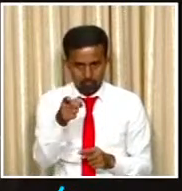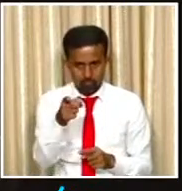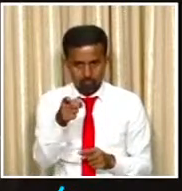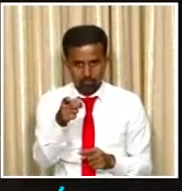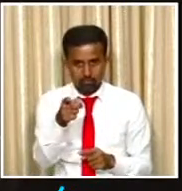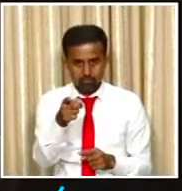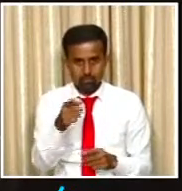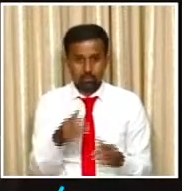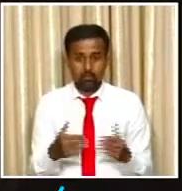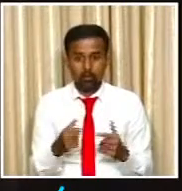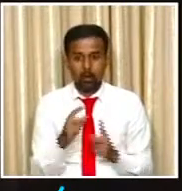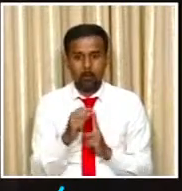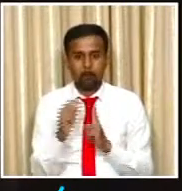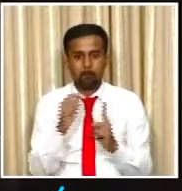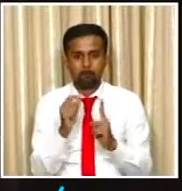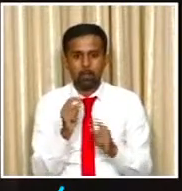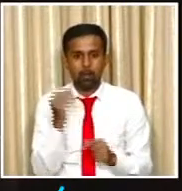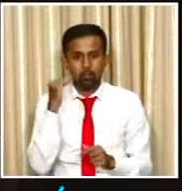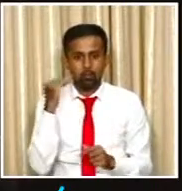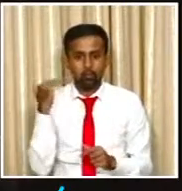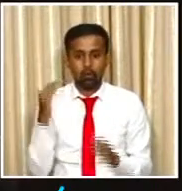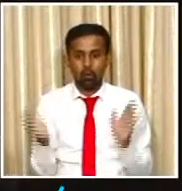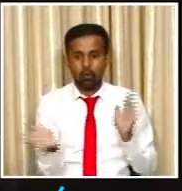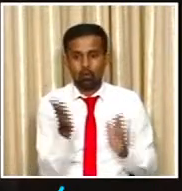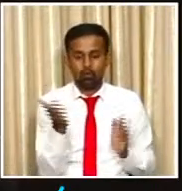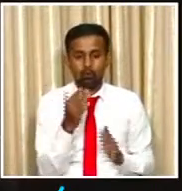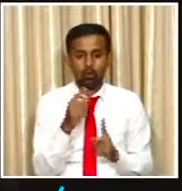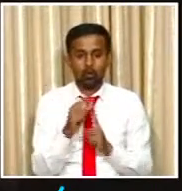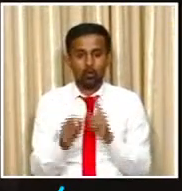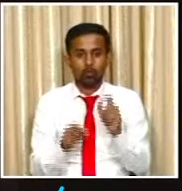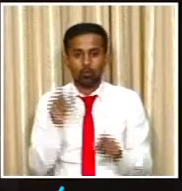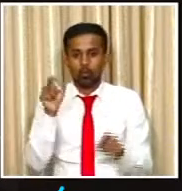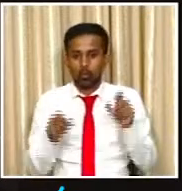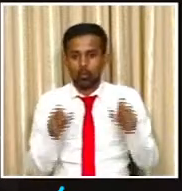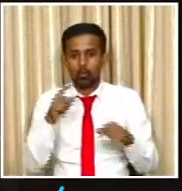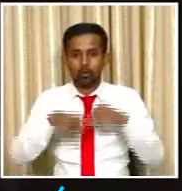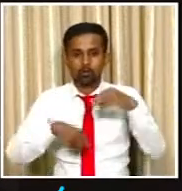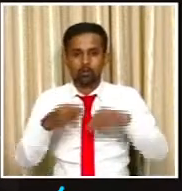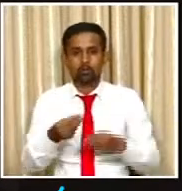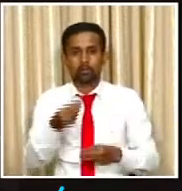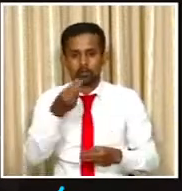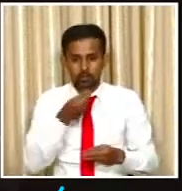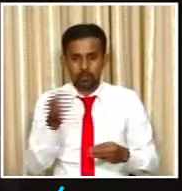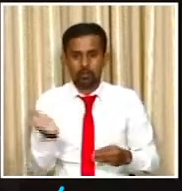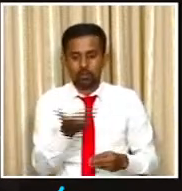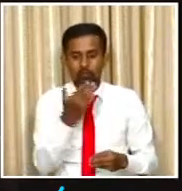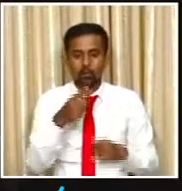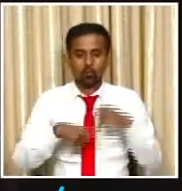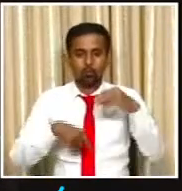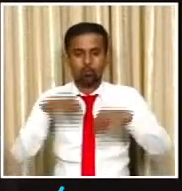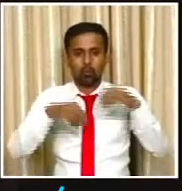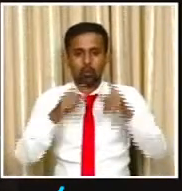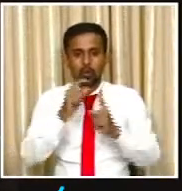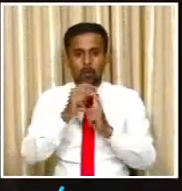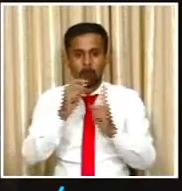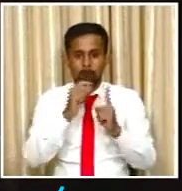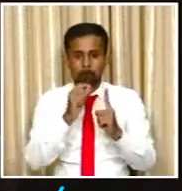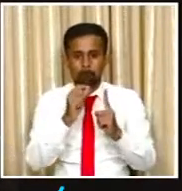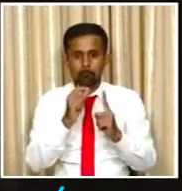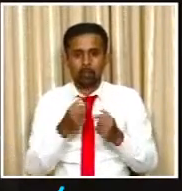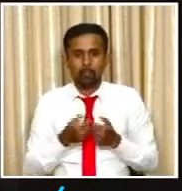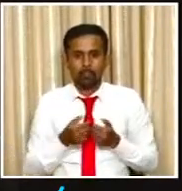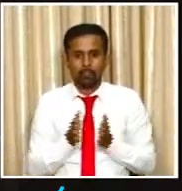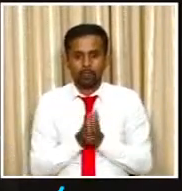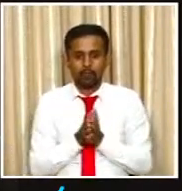mataka tiyagana me parlimentuwata minissu yawala tiyenne mahajanathawa. Chandayak deela yawala tiyenne me mahajanathawa me parlimentuwa.